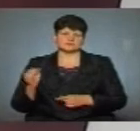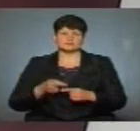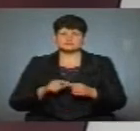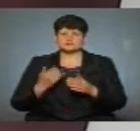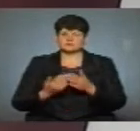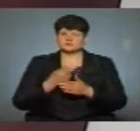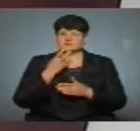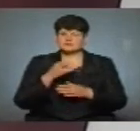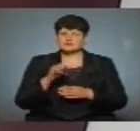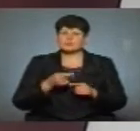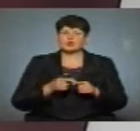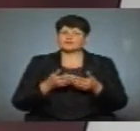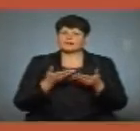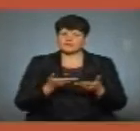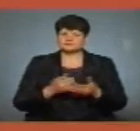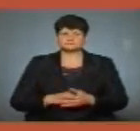випуску дивіться про таке.